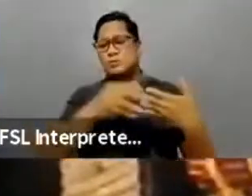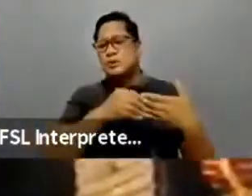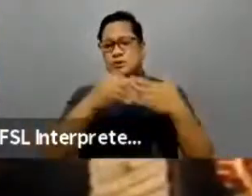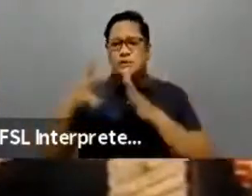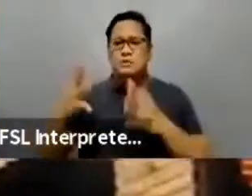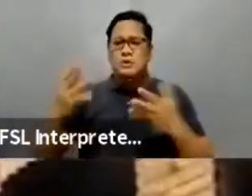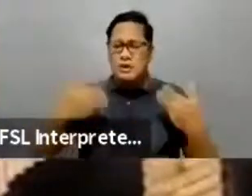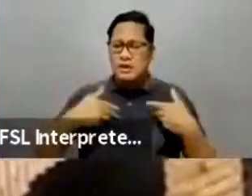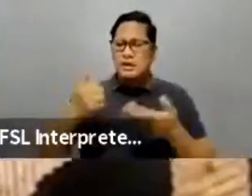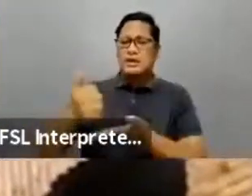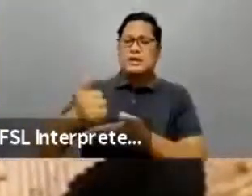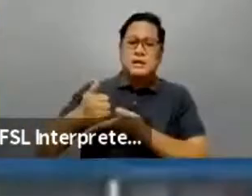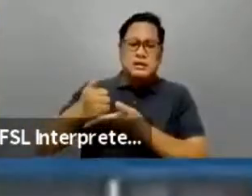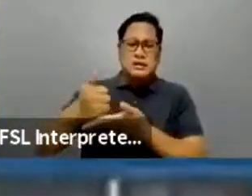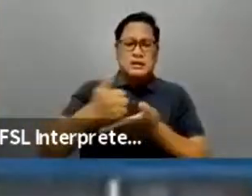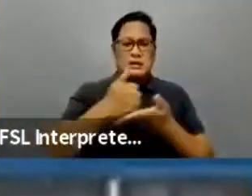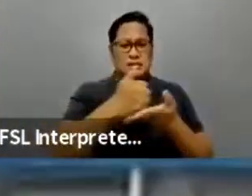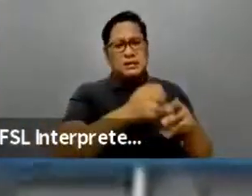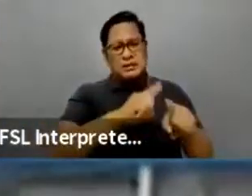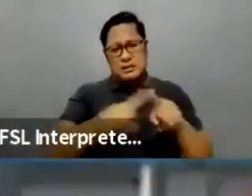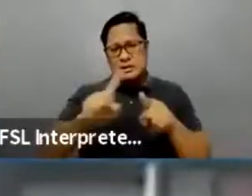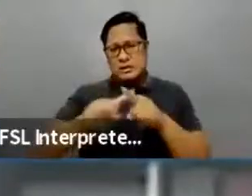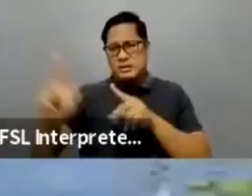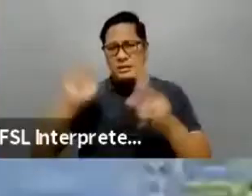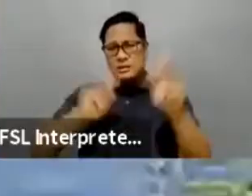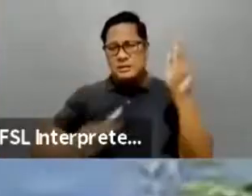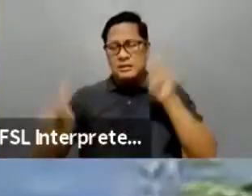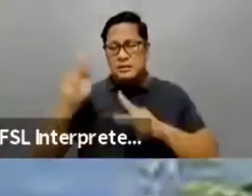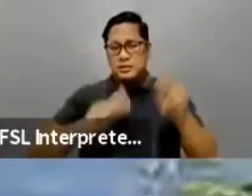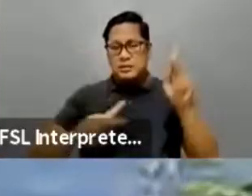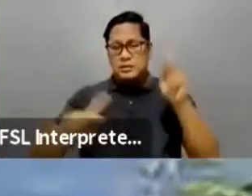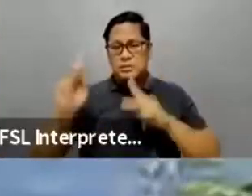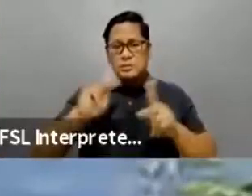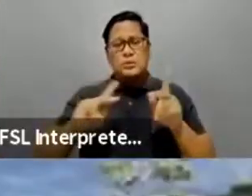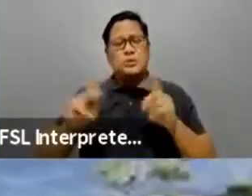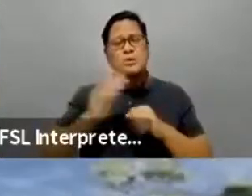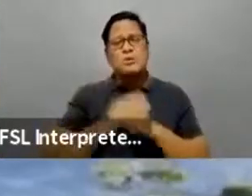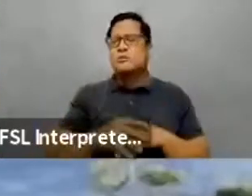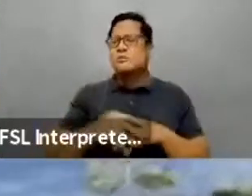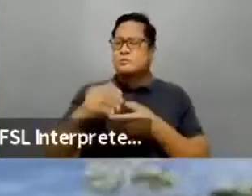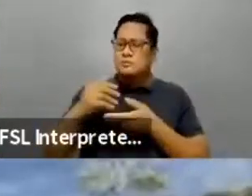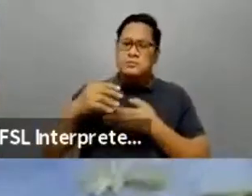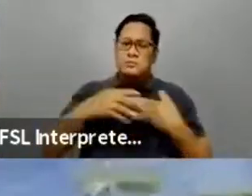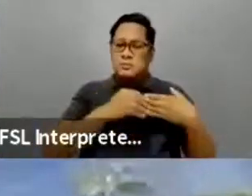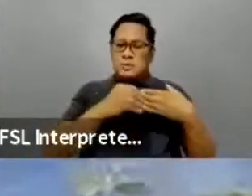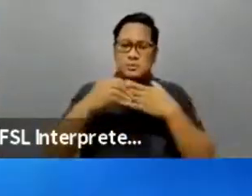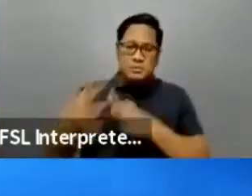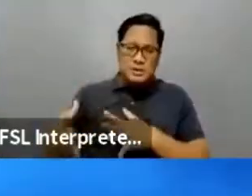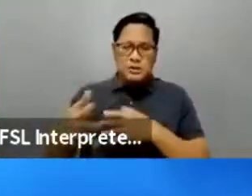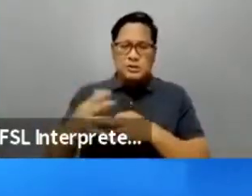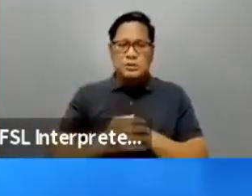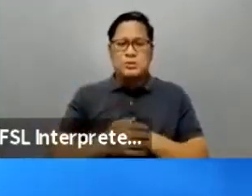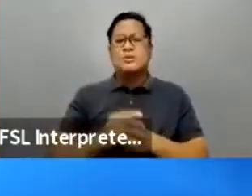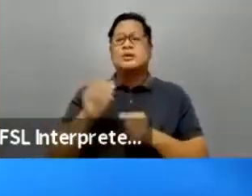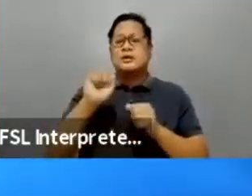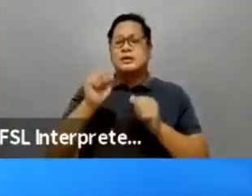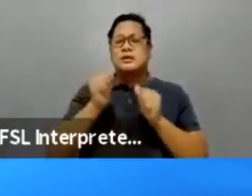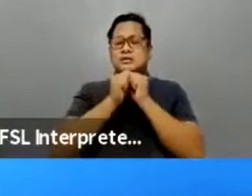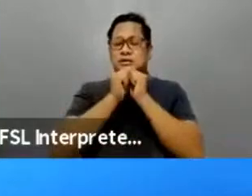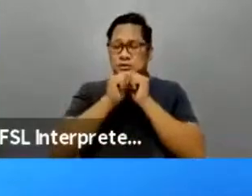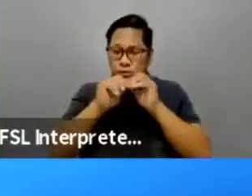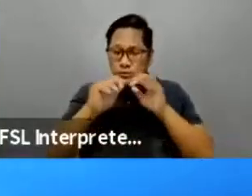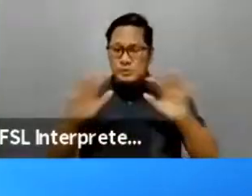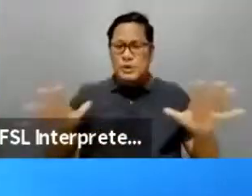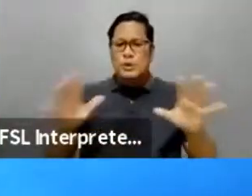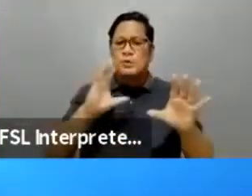sa sari-saring lahi at kasarian, pinunong may pitagan sa biyayang gubat at